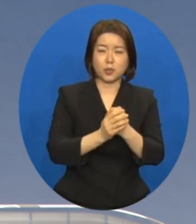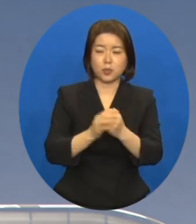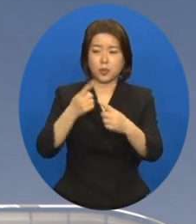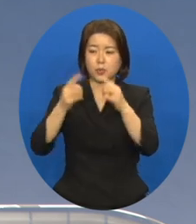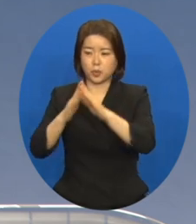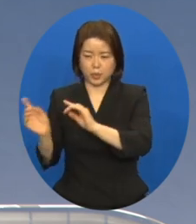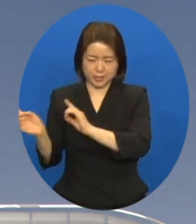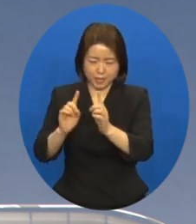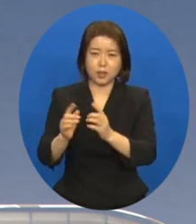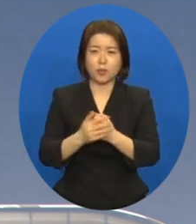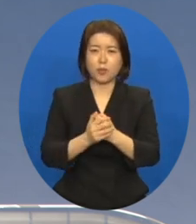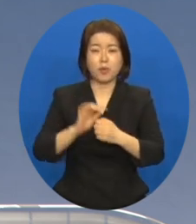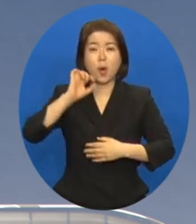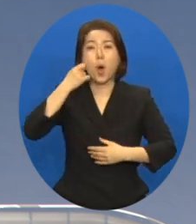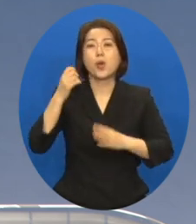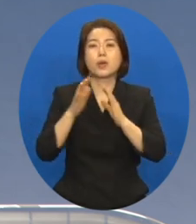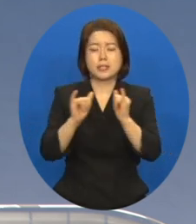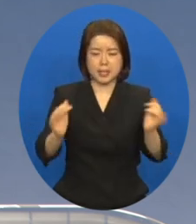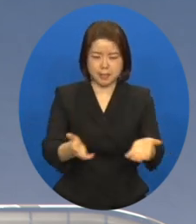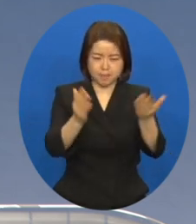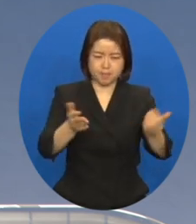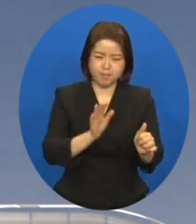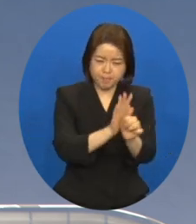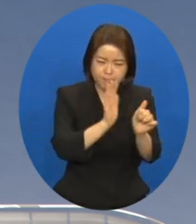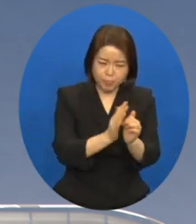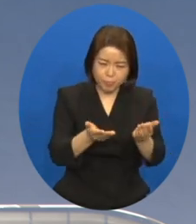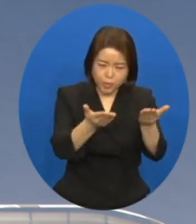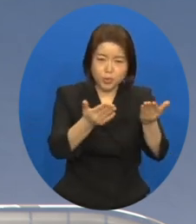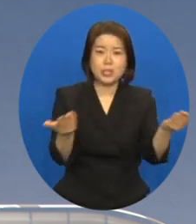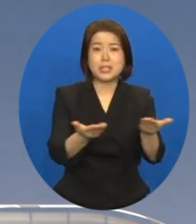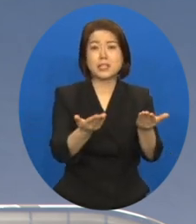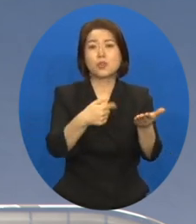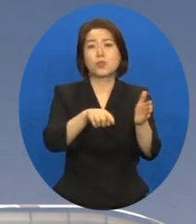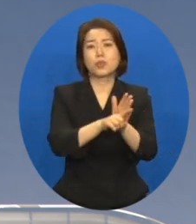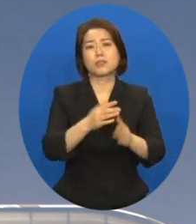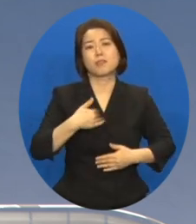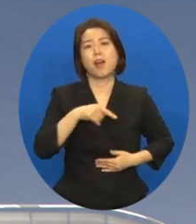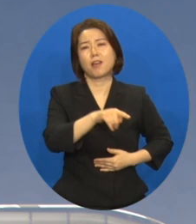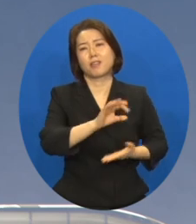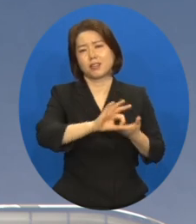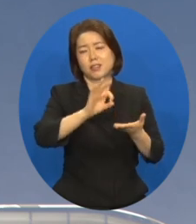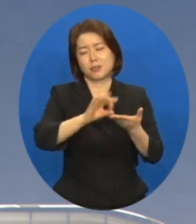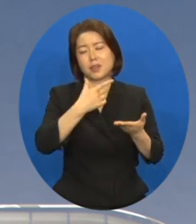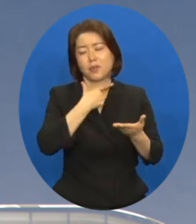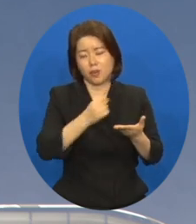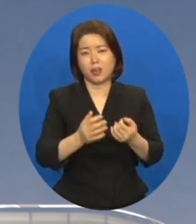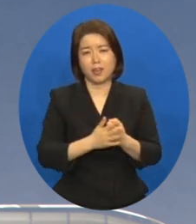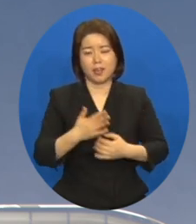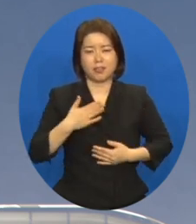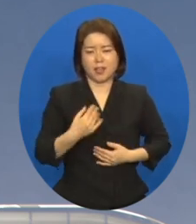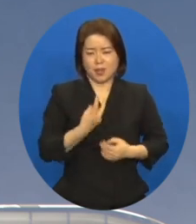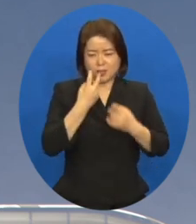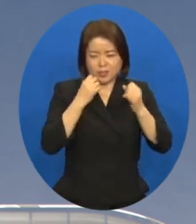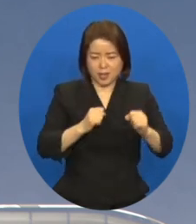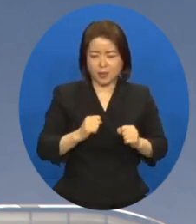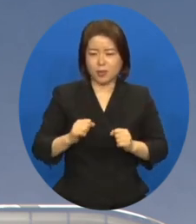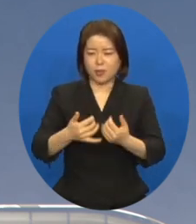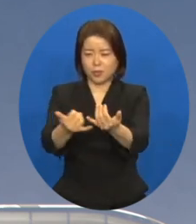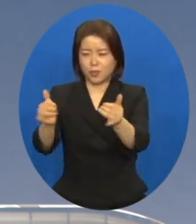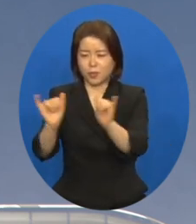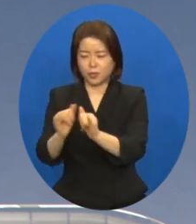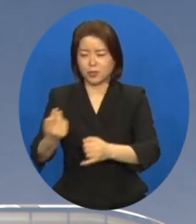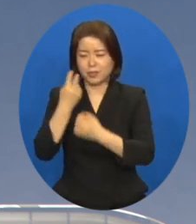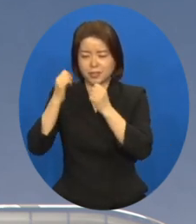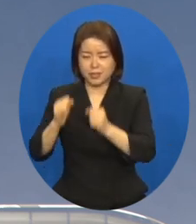살리고 어려운 이들을 일으켜내주는 일을 위해서 제가 그렇게 쓰임받기 원합니다. 나도 살고 우리 공동체도